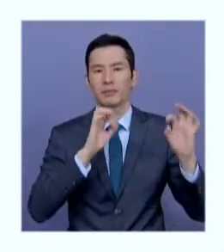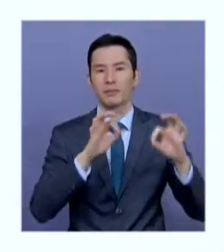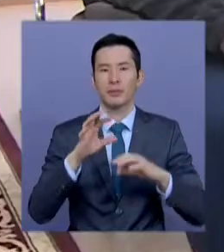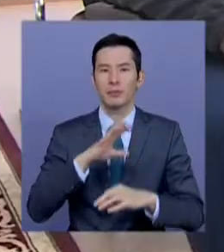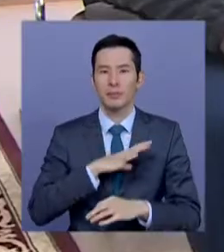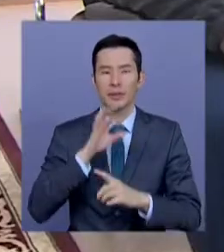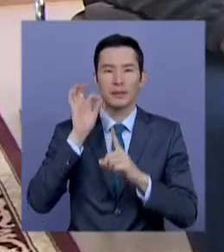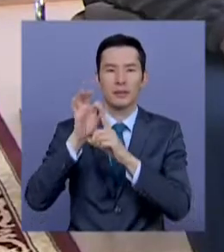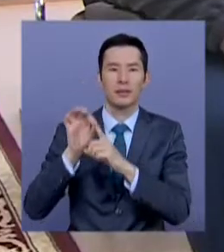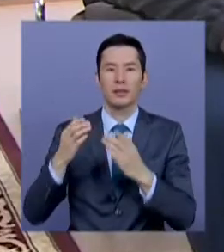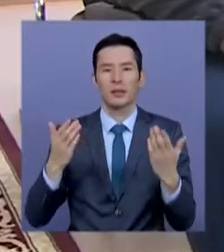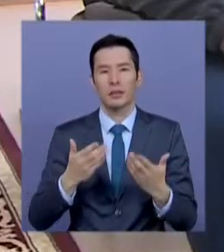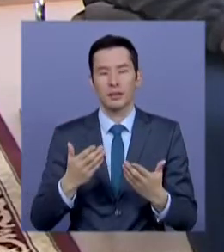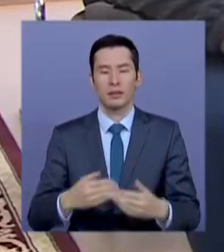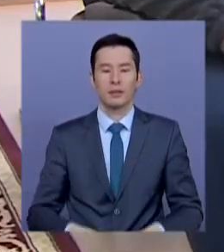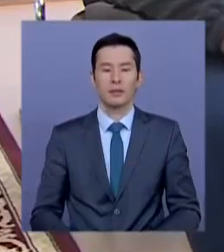бағыттарға тоқталды.